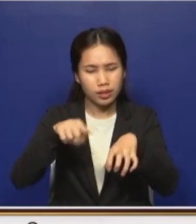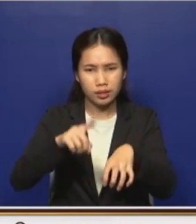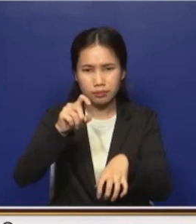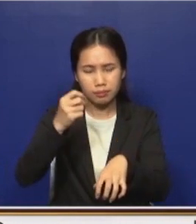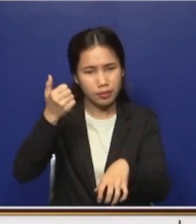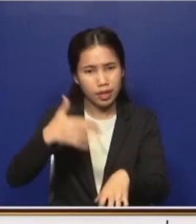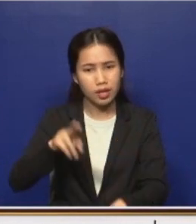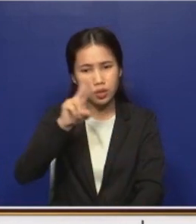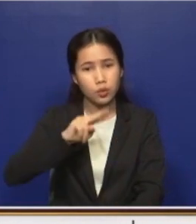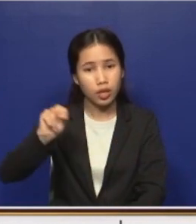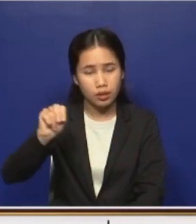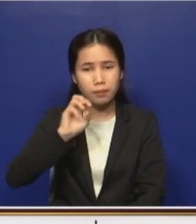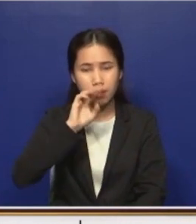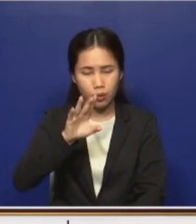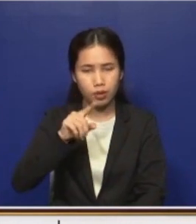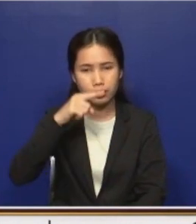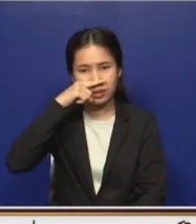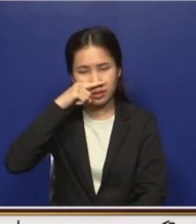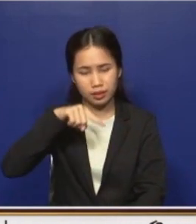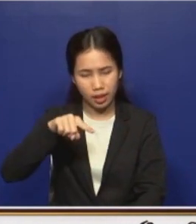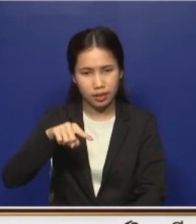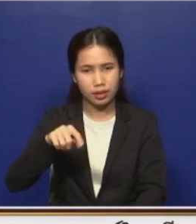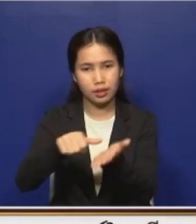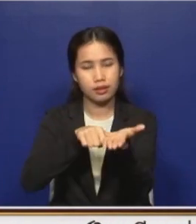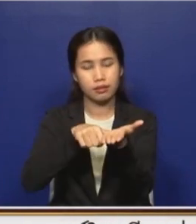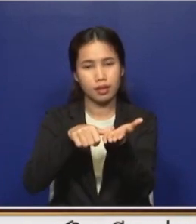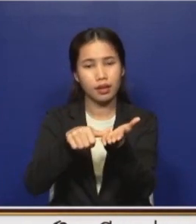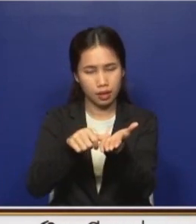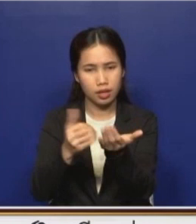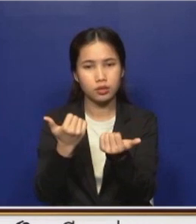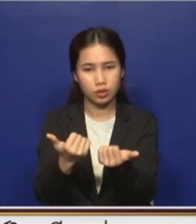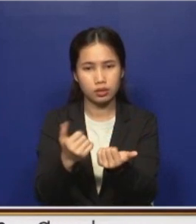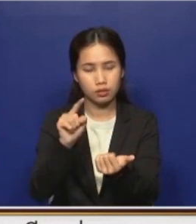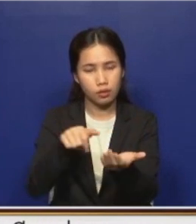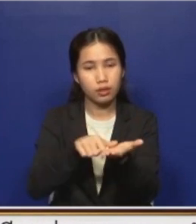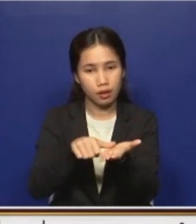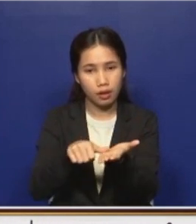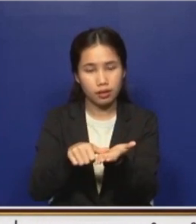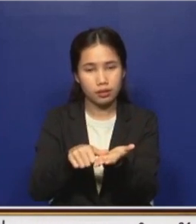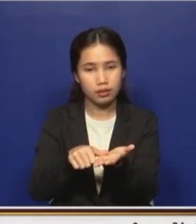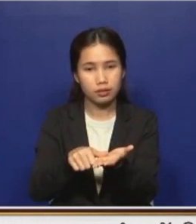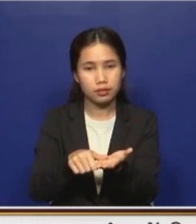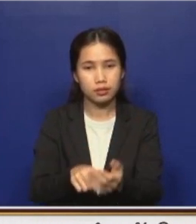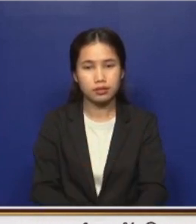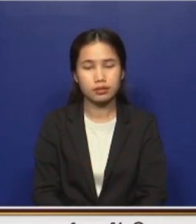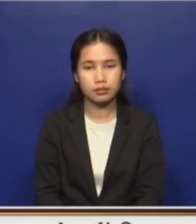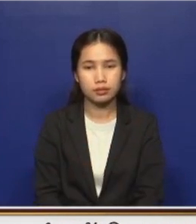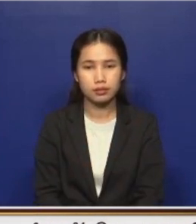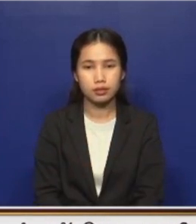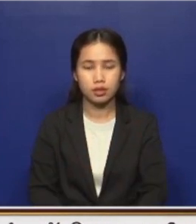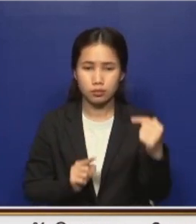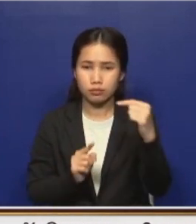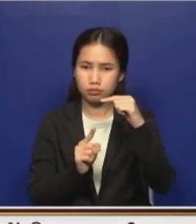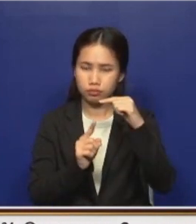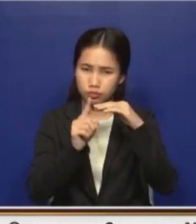ท่านสังเกตไหมครับผมลุกขึ้นไม่ขึ้นมาอภิปรายเนี่ยผมไม่ได้พูดถึงใครเลยนะผมบอกว่าพลเอกประยุทธ์จันทร์โอช